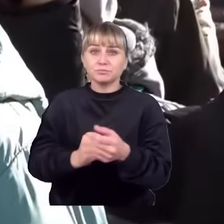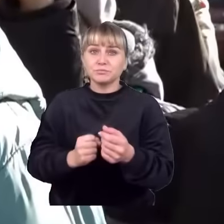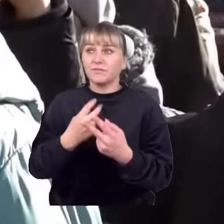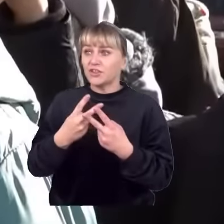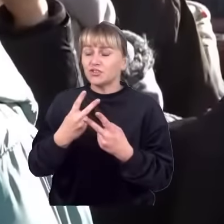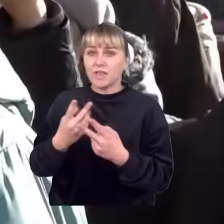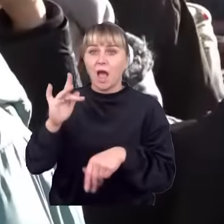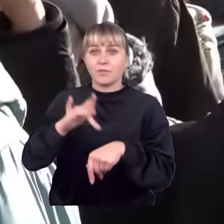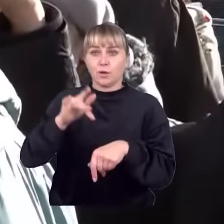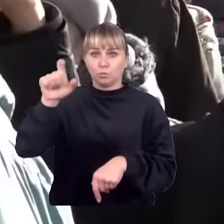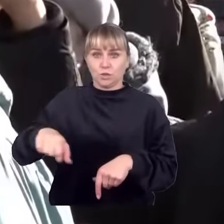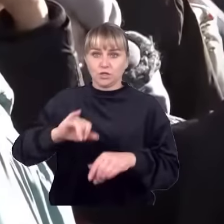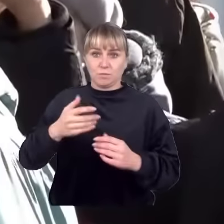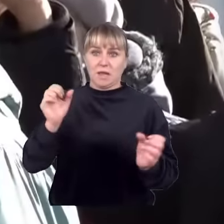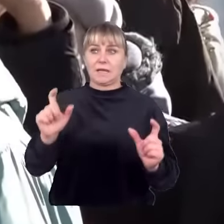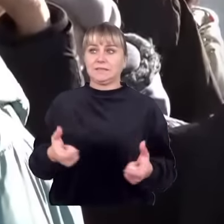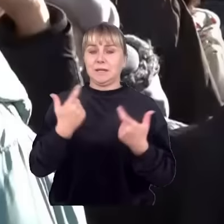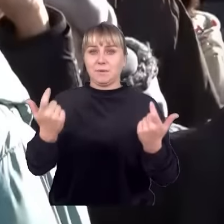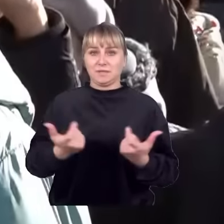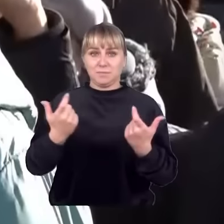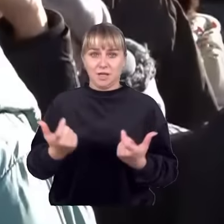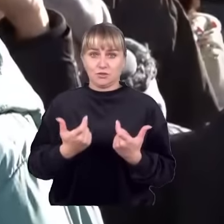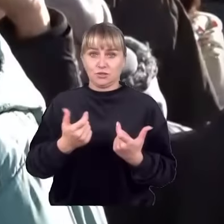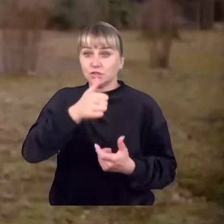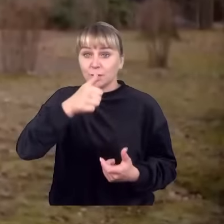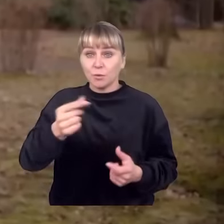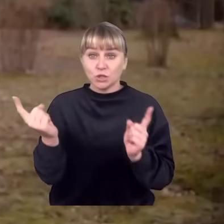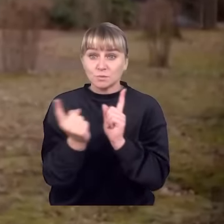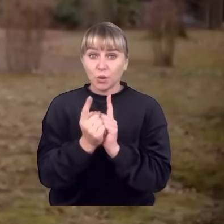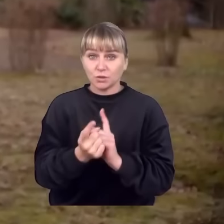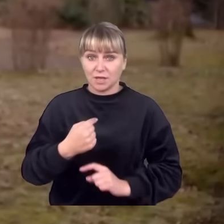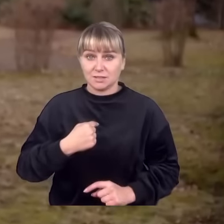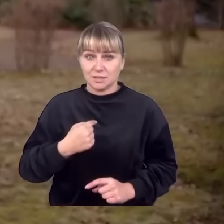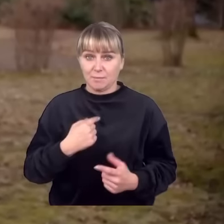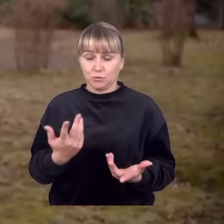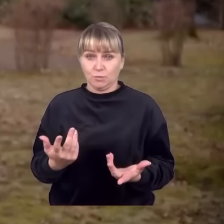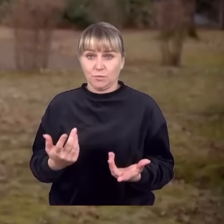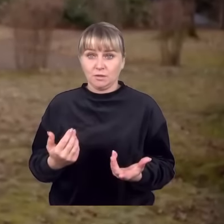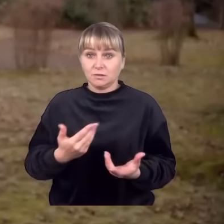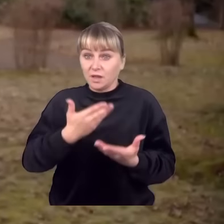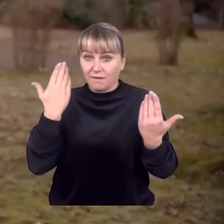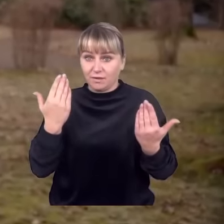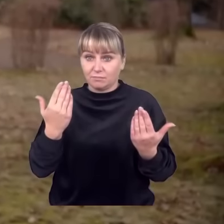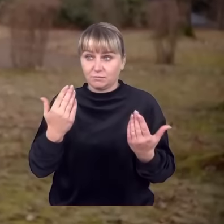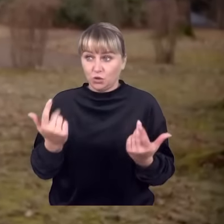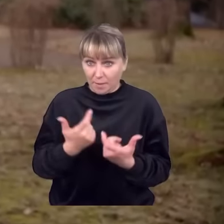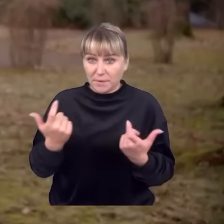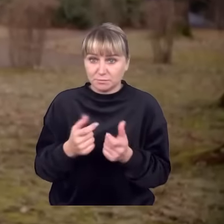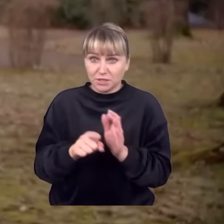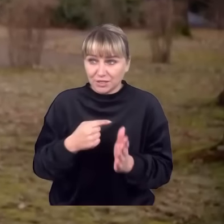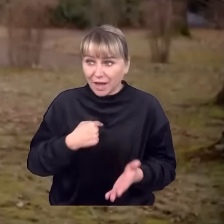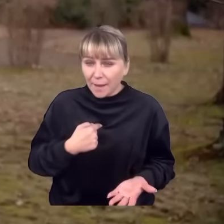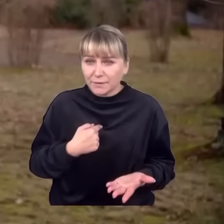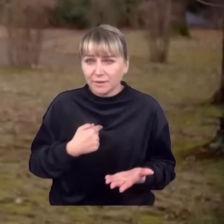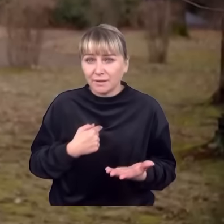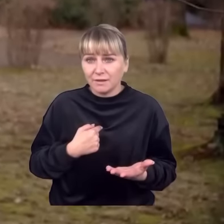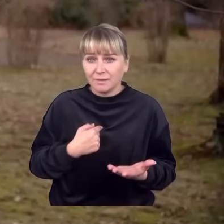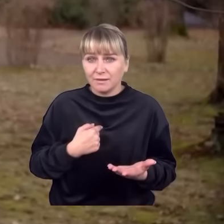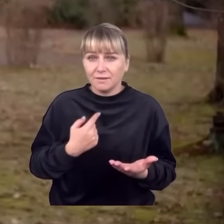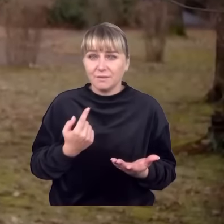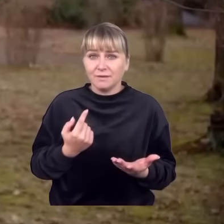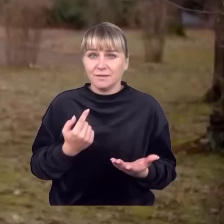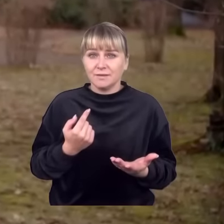więzień. On się ze mną nie może spotkać, bo nie wiem, czy on jest dla mnie groźny. Ludzie, to